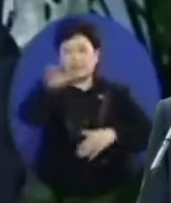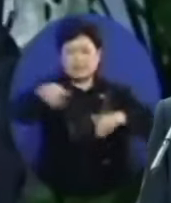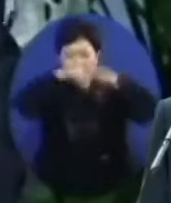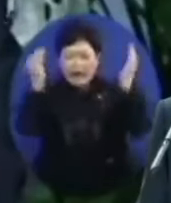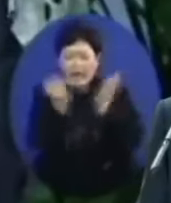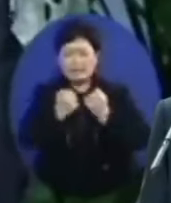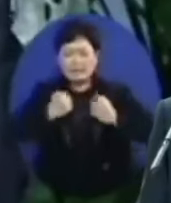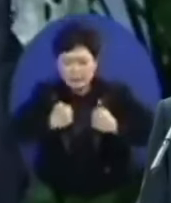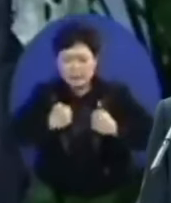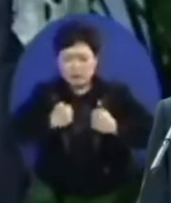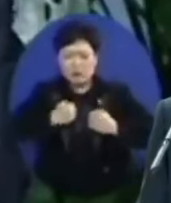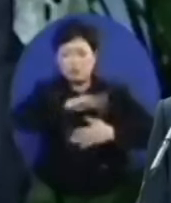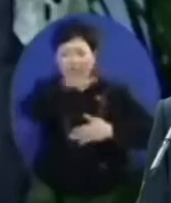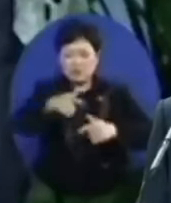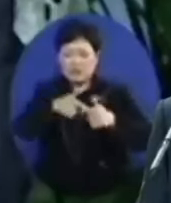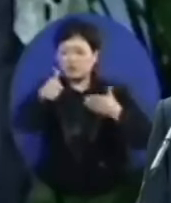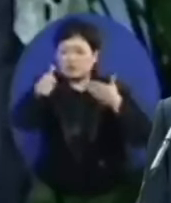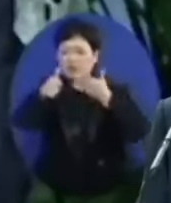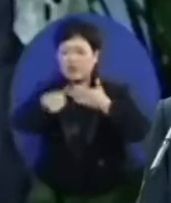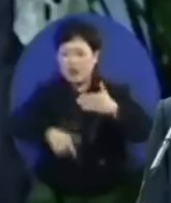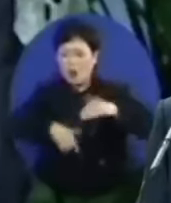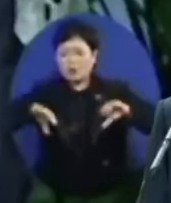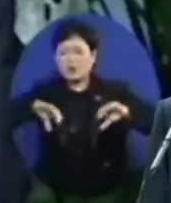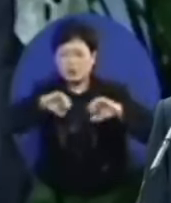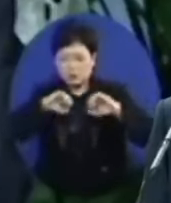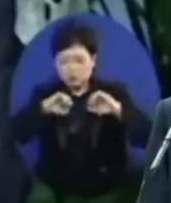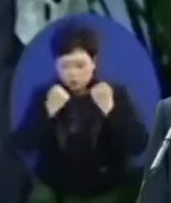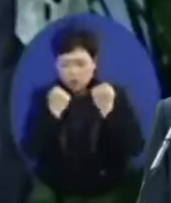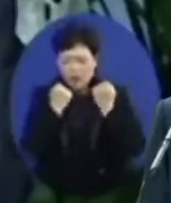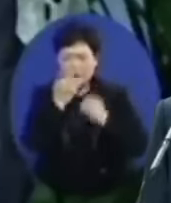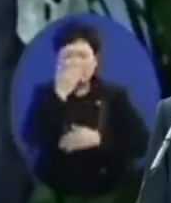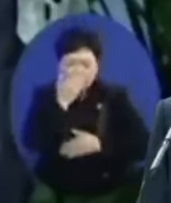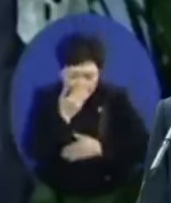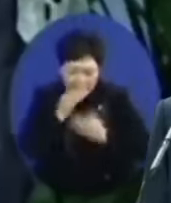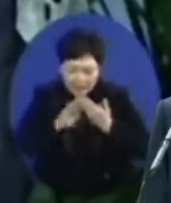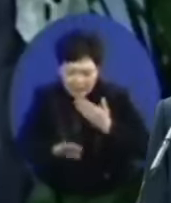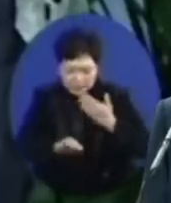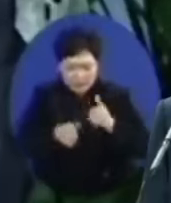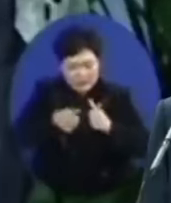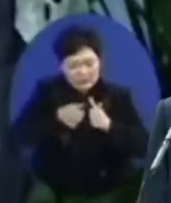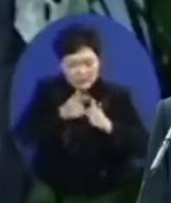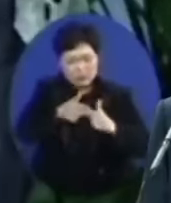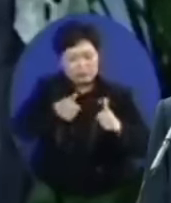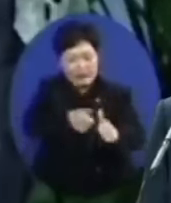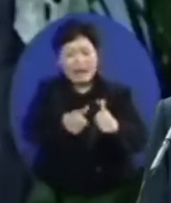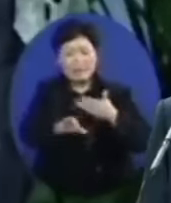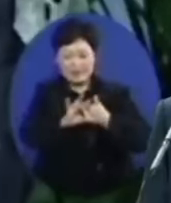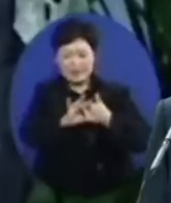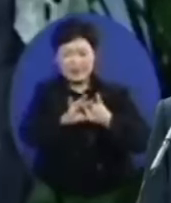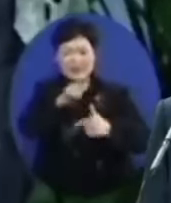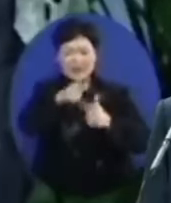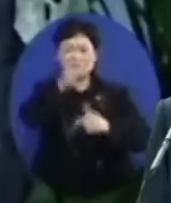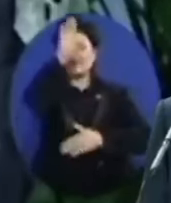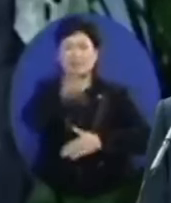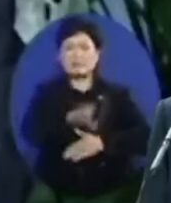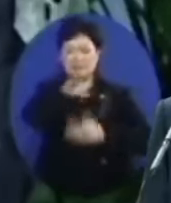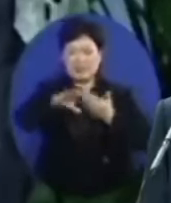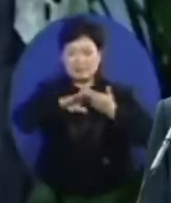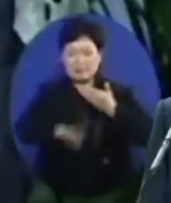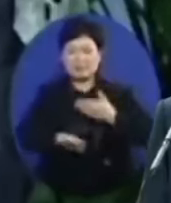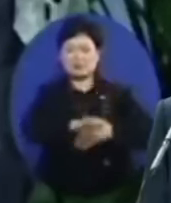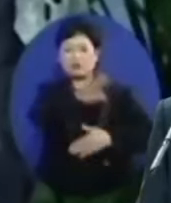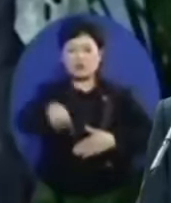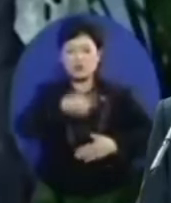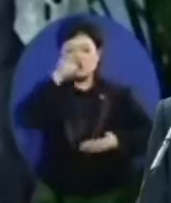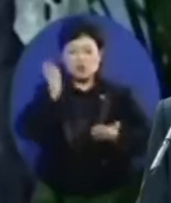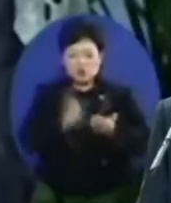걸머졌고 우리가 예수님께 온유하게 순종하고 겸손하게 낮아져서 따라가면 예수님의 십자가 밑에서 우리는